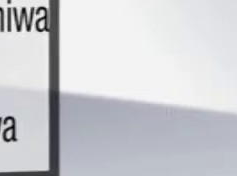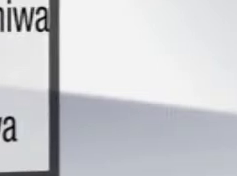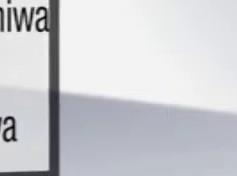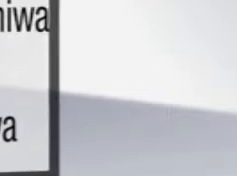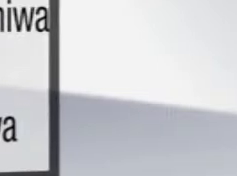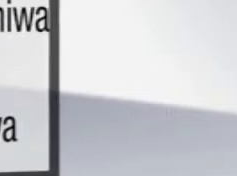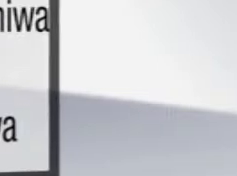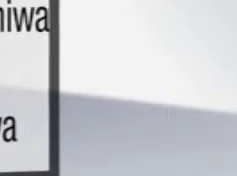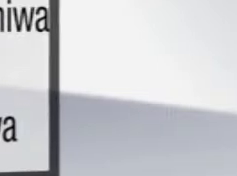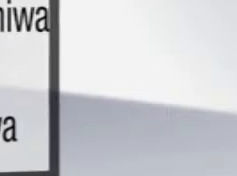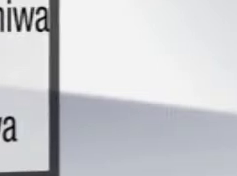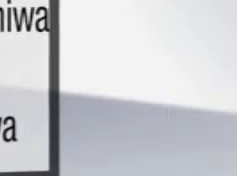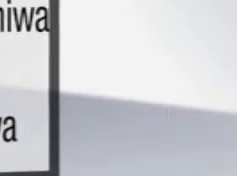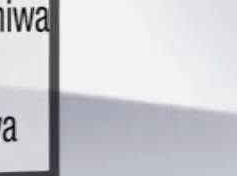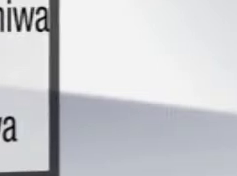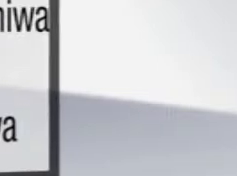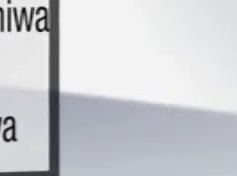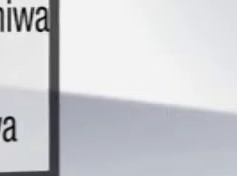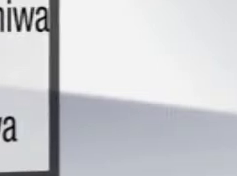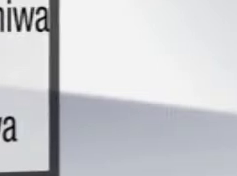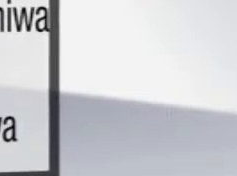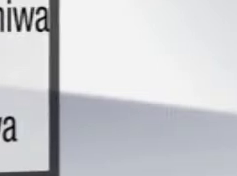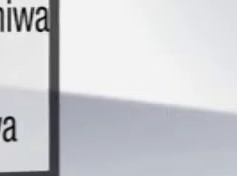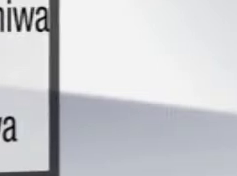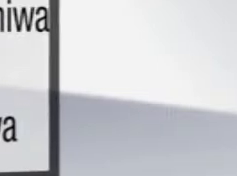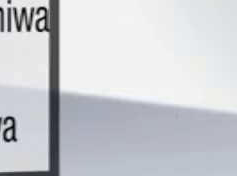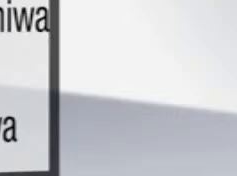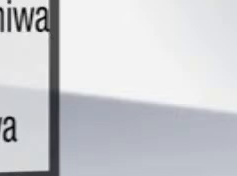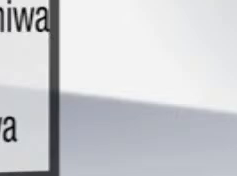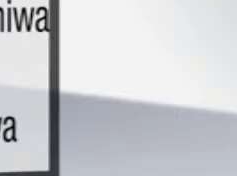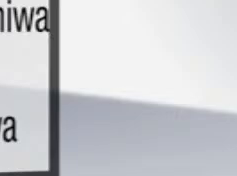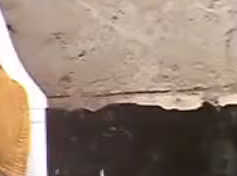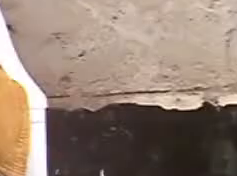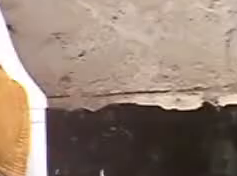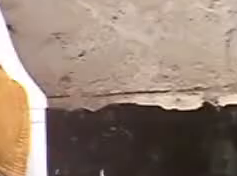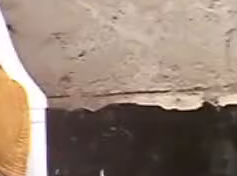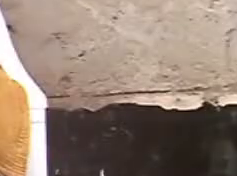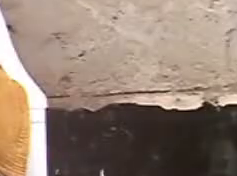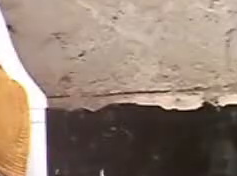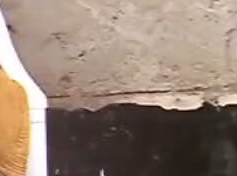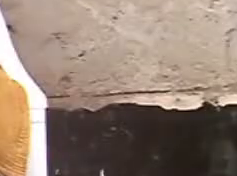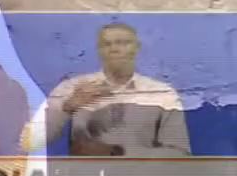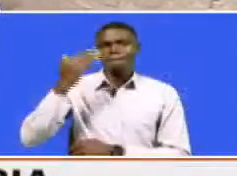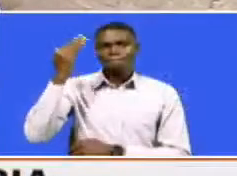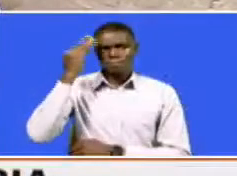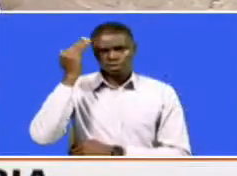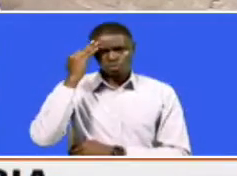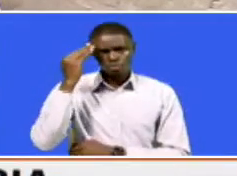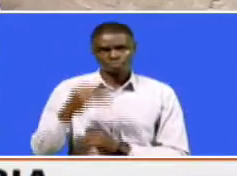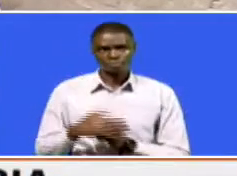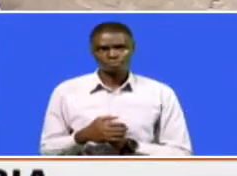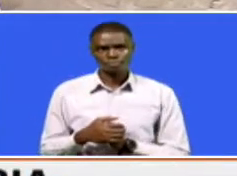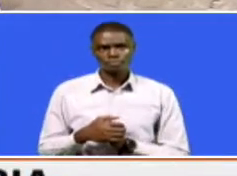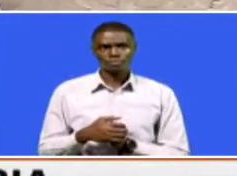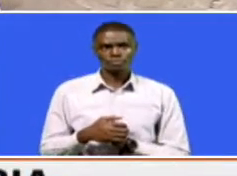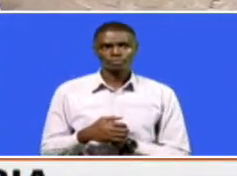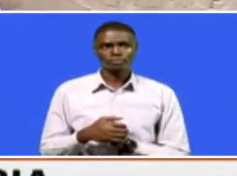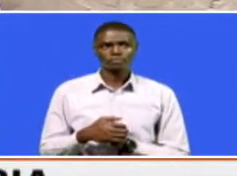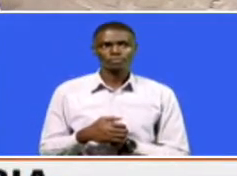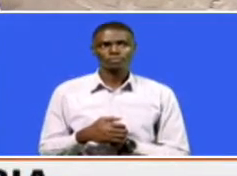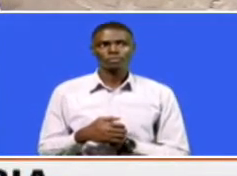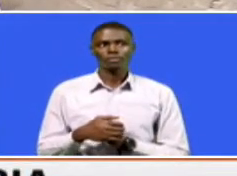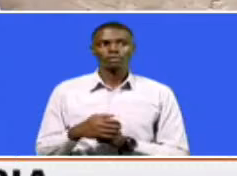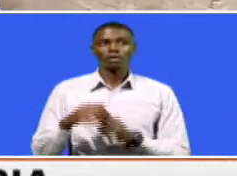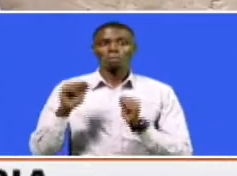huku wanaume wakiripoti visa 5% na wavulana 3%. Mimi ninajuanga ukirepiwa unaweza